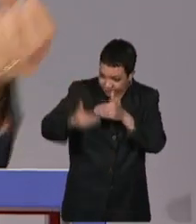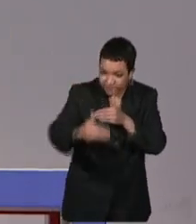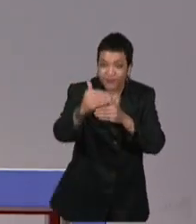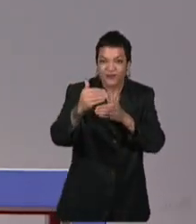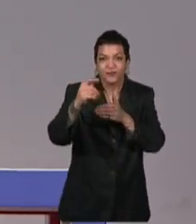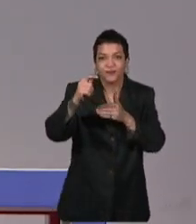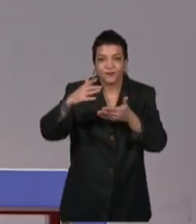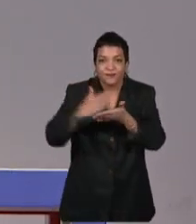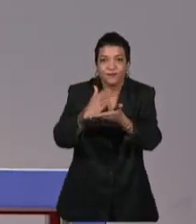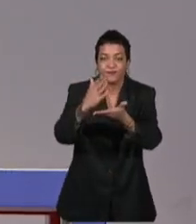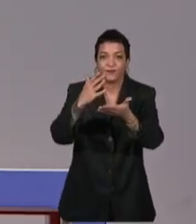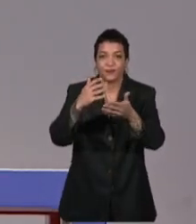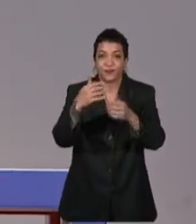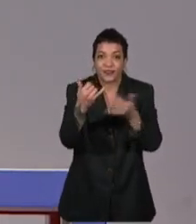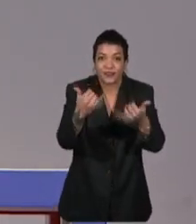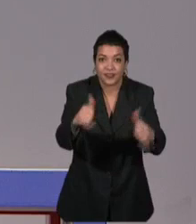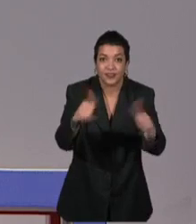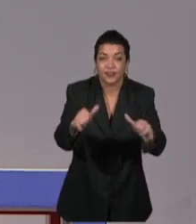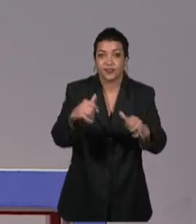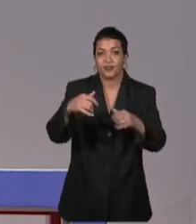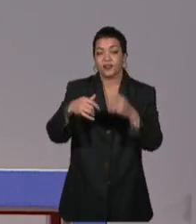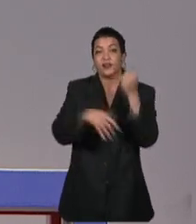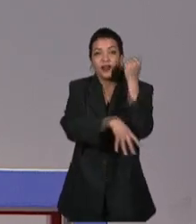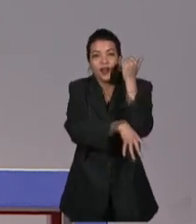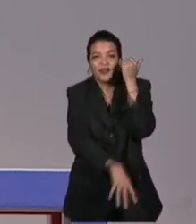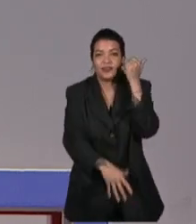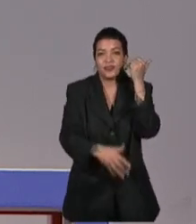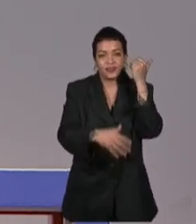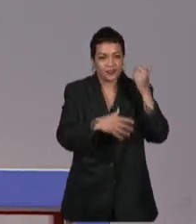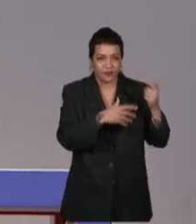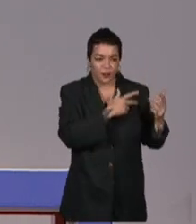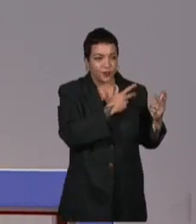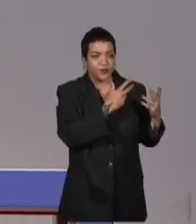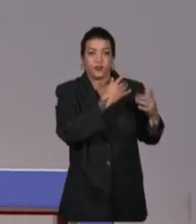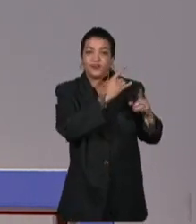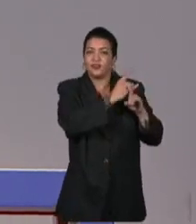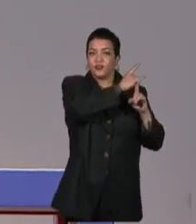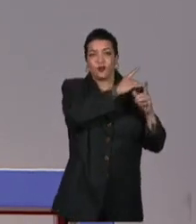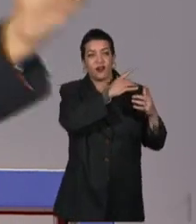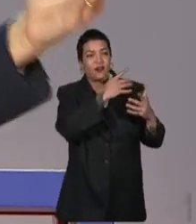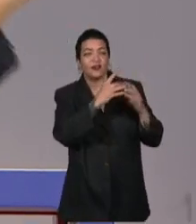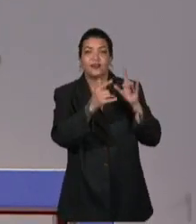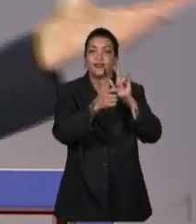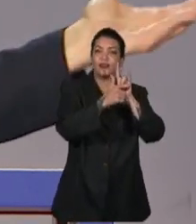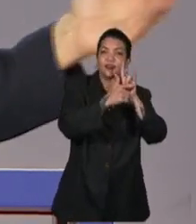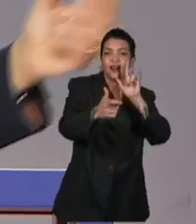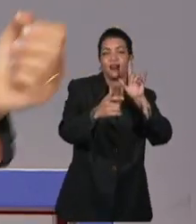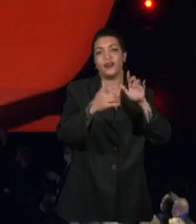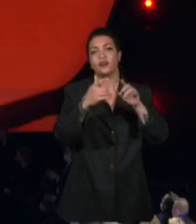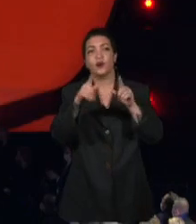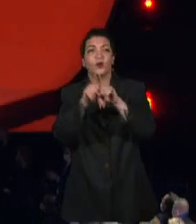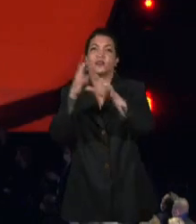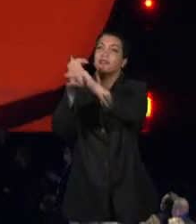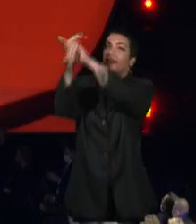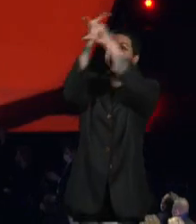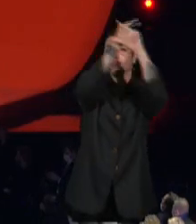c'est elle qui se nourrit de ses racines et qui se donne des ailes. La France des cathédrales et celle des satellites.